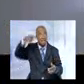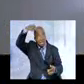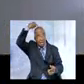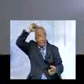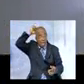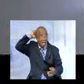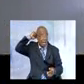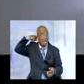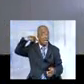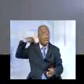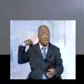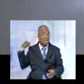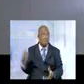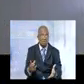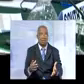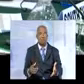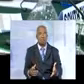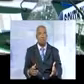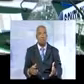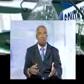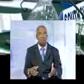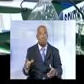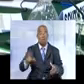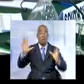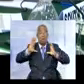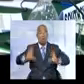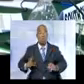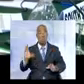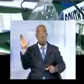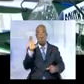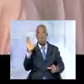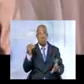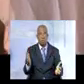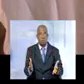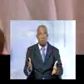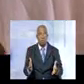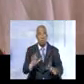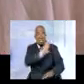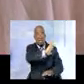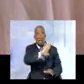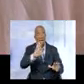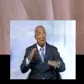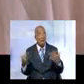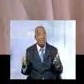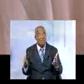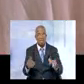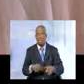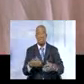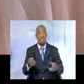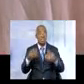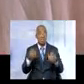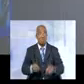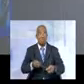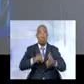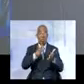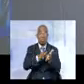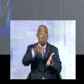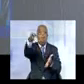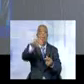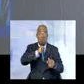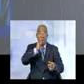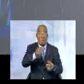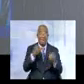dans la zone africaine la plus vulnérable allant de l'Éthiopie au Sénégal. Ces chiffres de l'Organisation mondiale de la santé sont les